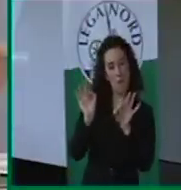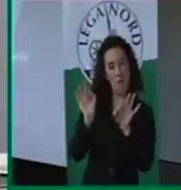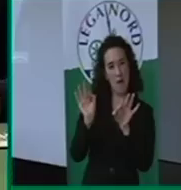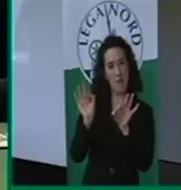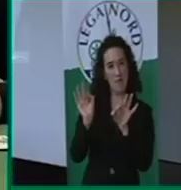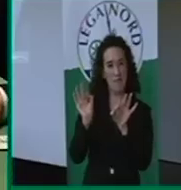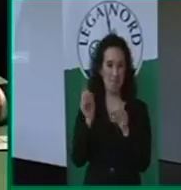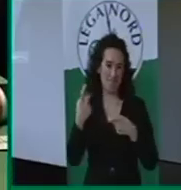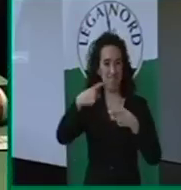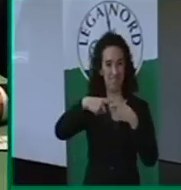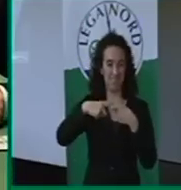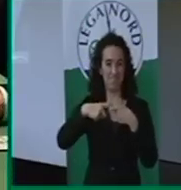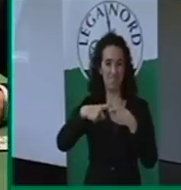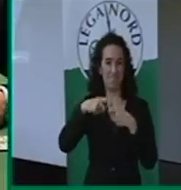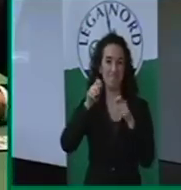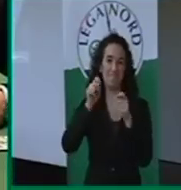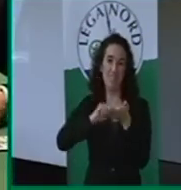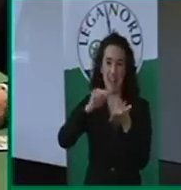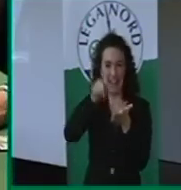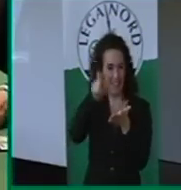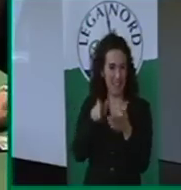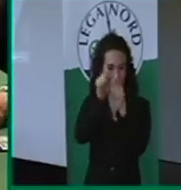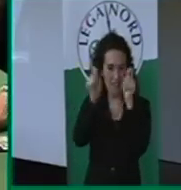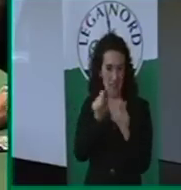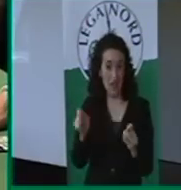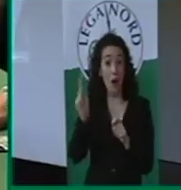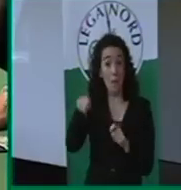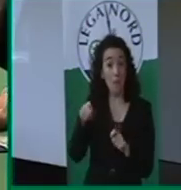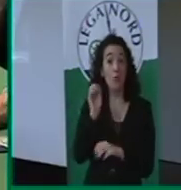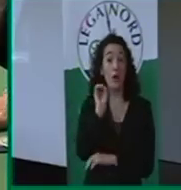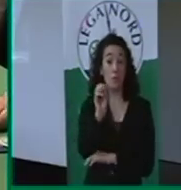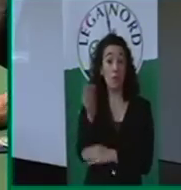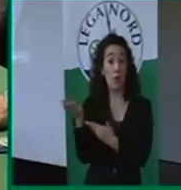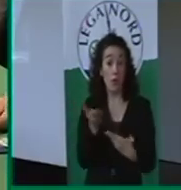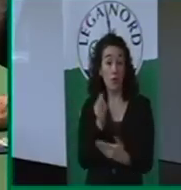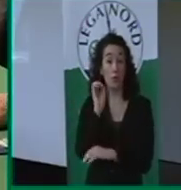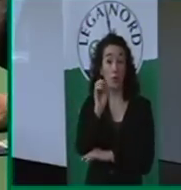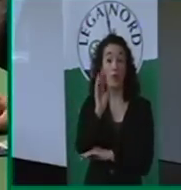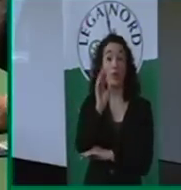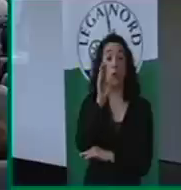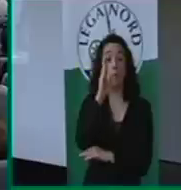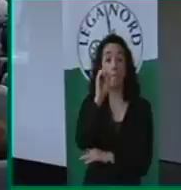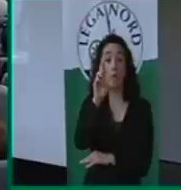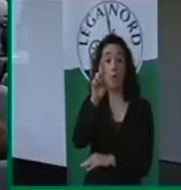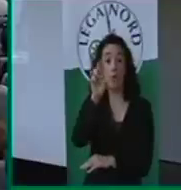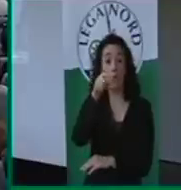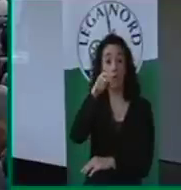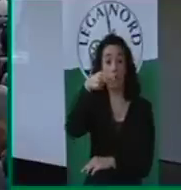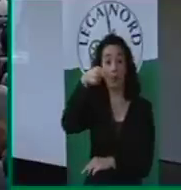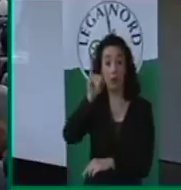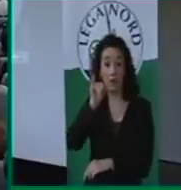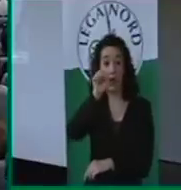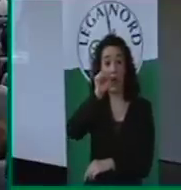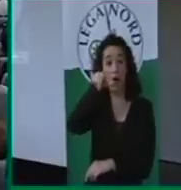vabbè così e al nostro graditissimo ospite il professor Claudio Borghi Aquilini ecco prima di lasciar